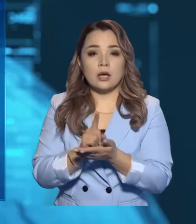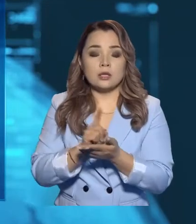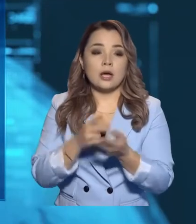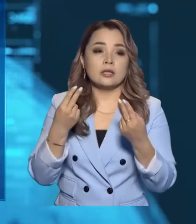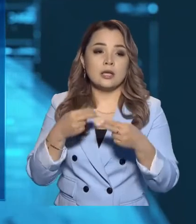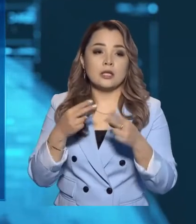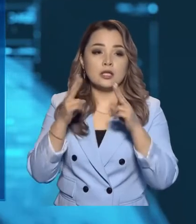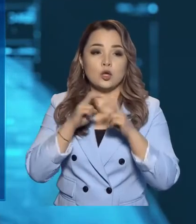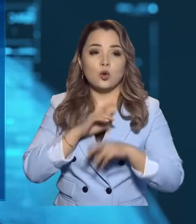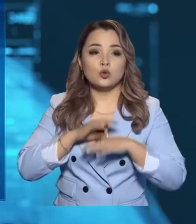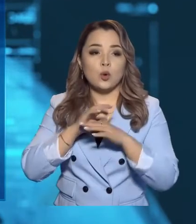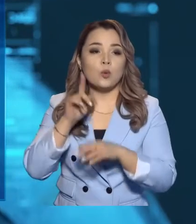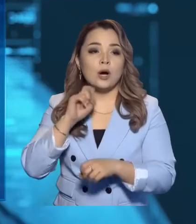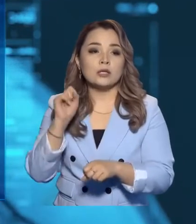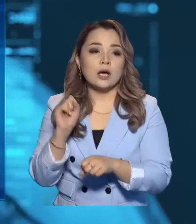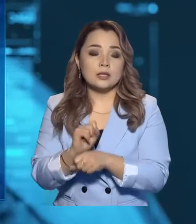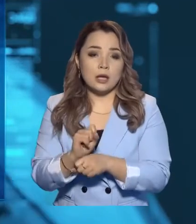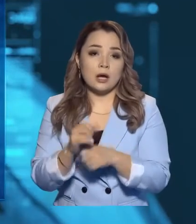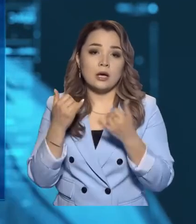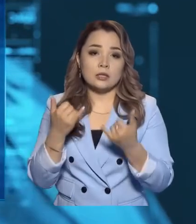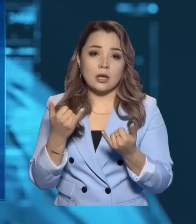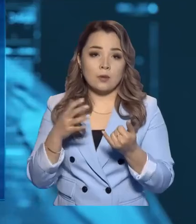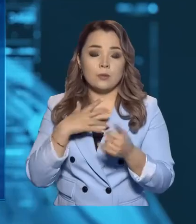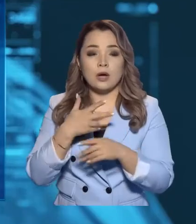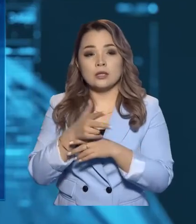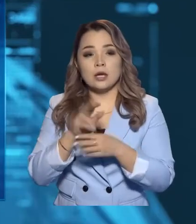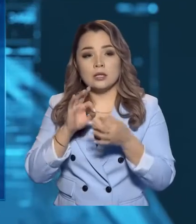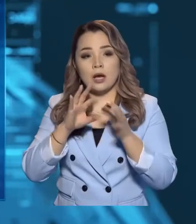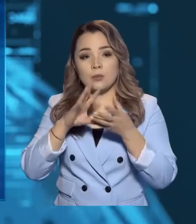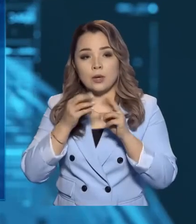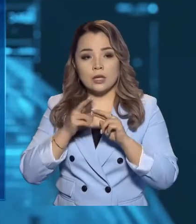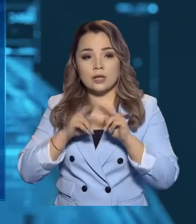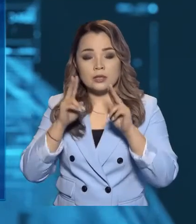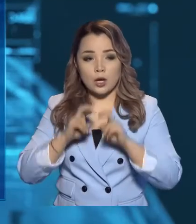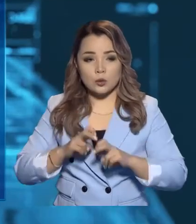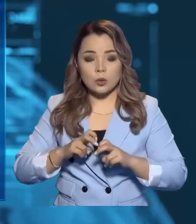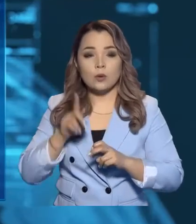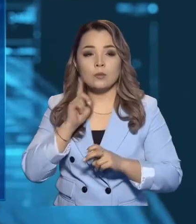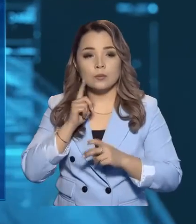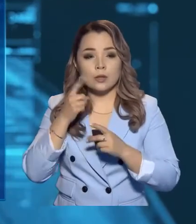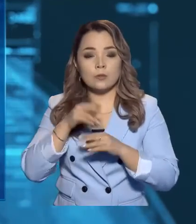кедендік тексерулер уақытша тоқтатылды. Әрі камералық тексерулерге хабарламалар уақытша берілмейді.